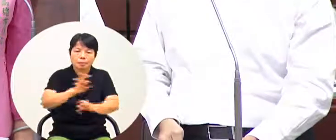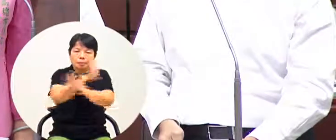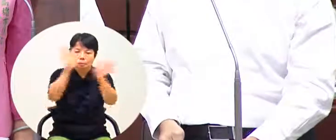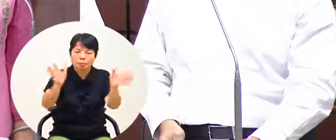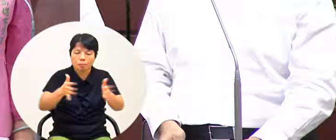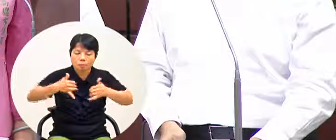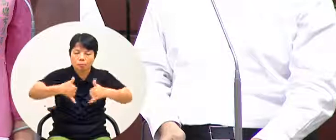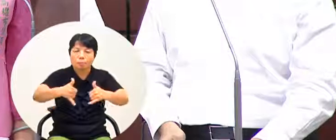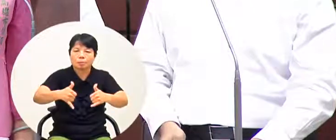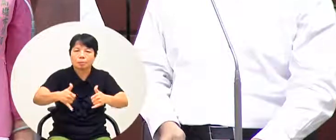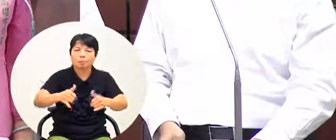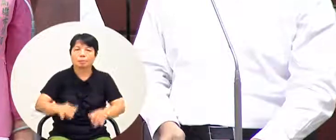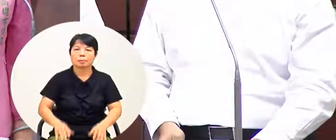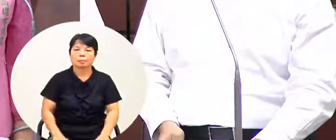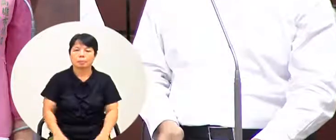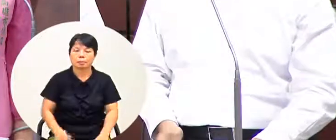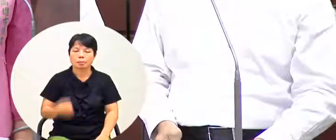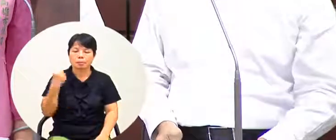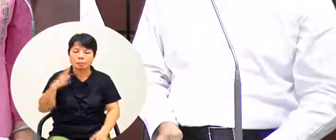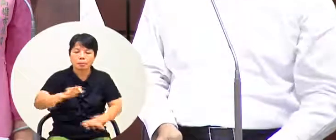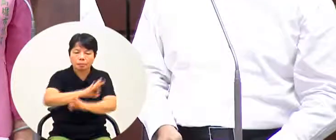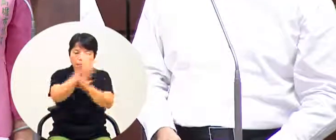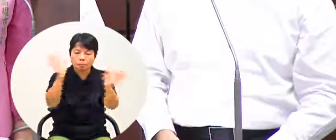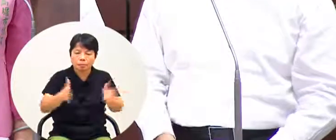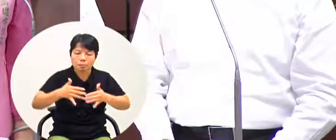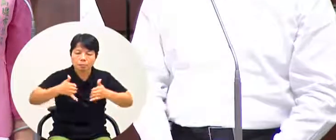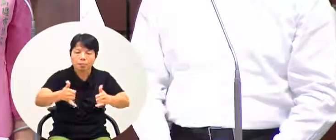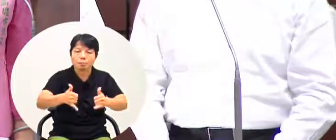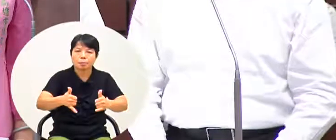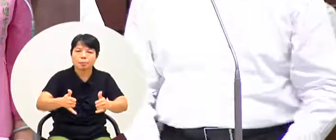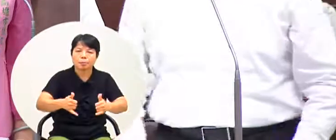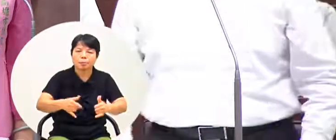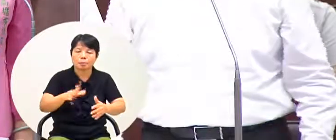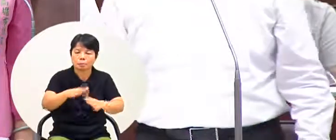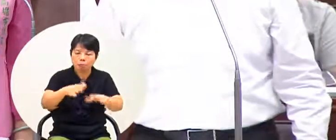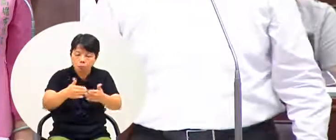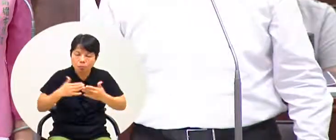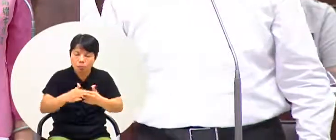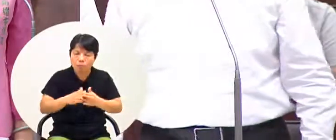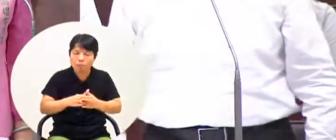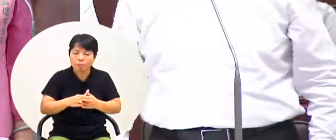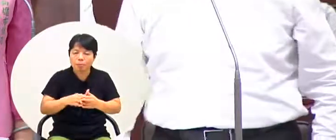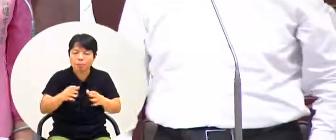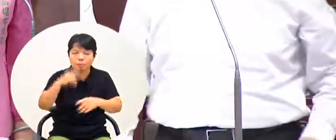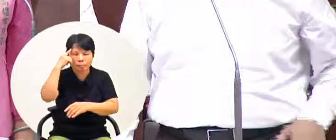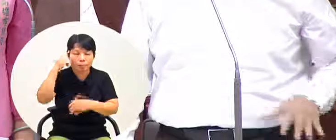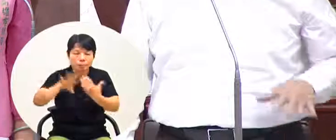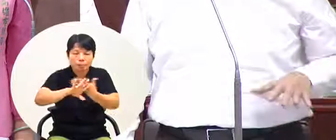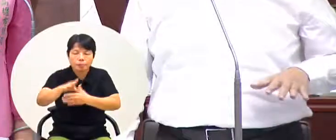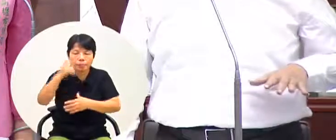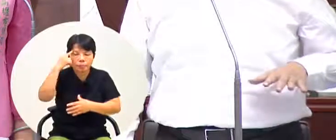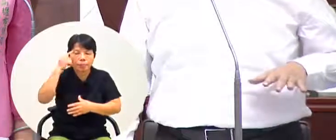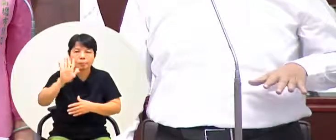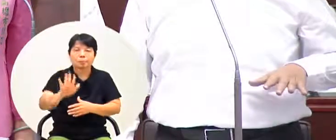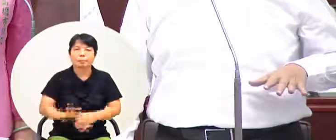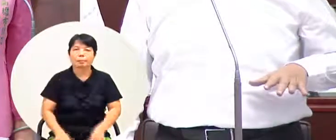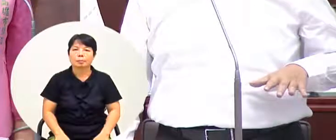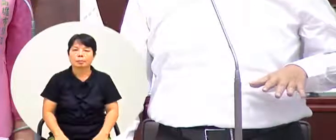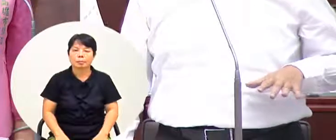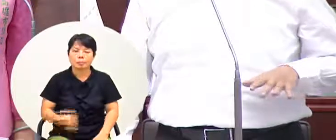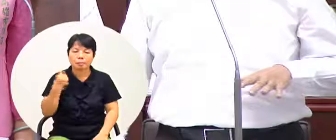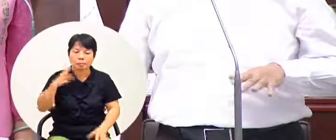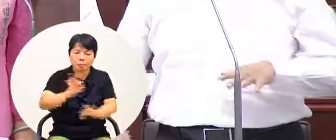光沿道，我们是有一个比较突破性的看法啦。我们一直在新光沿道，你也知道有市图总